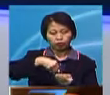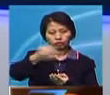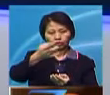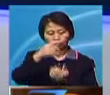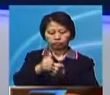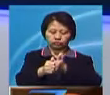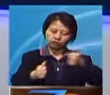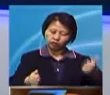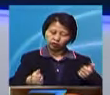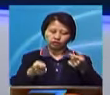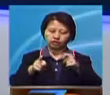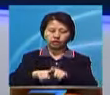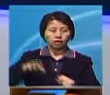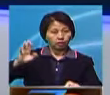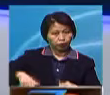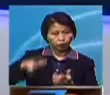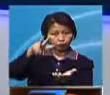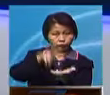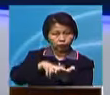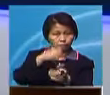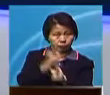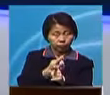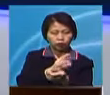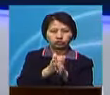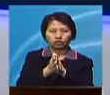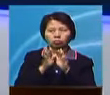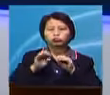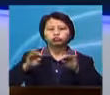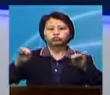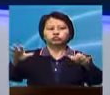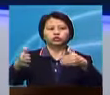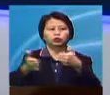mengelak kejadian yang belum disahkan benar menjadi